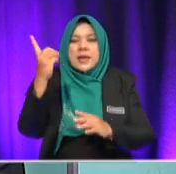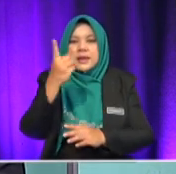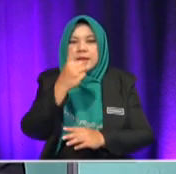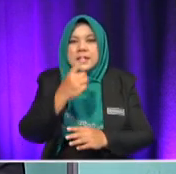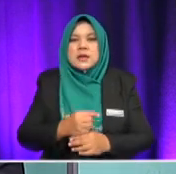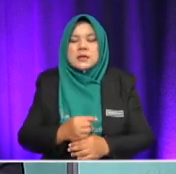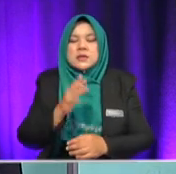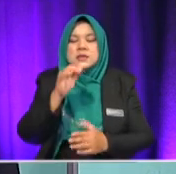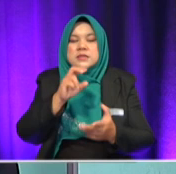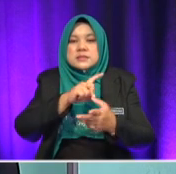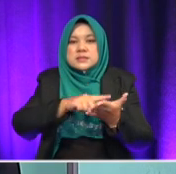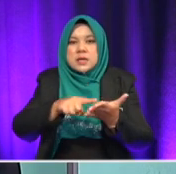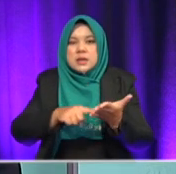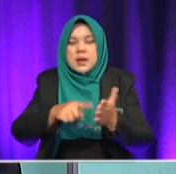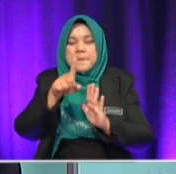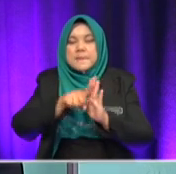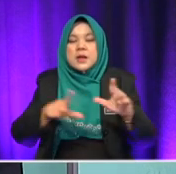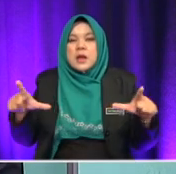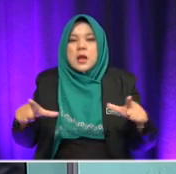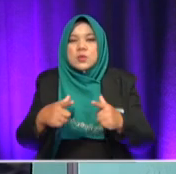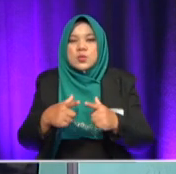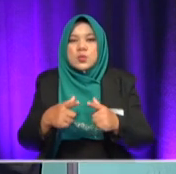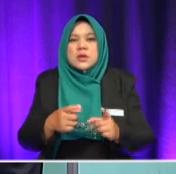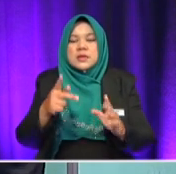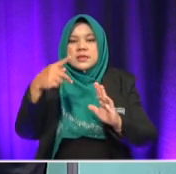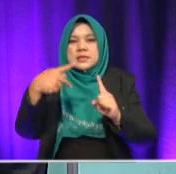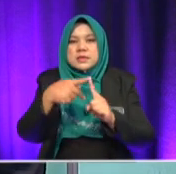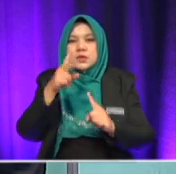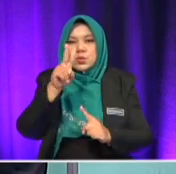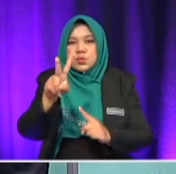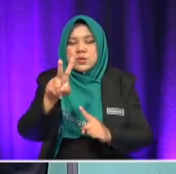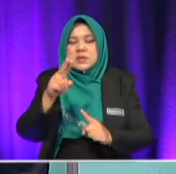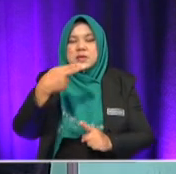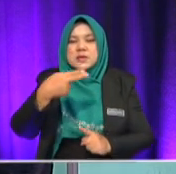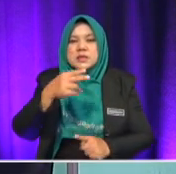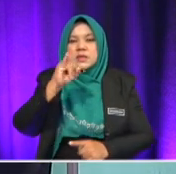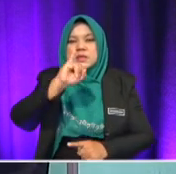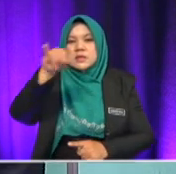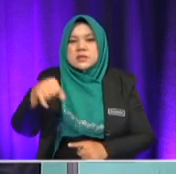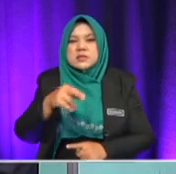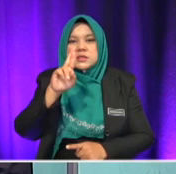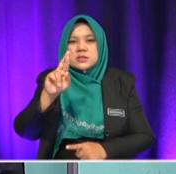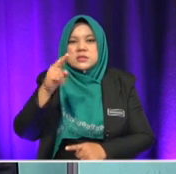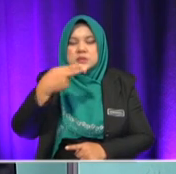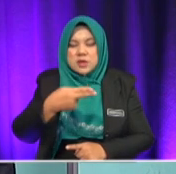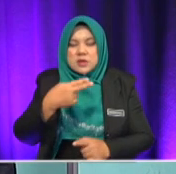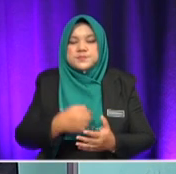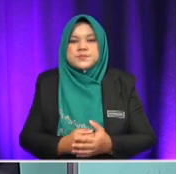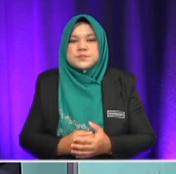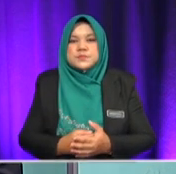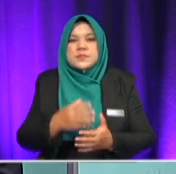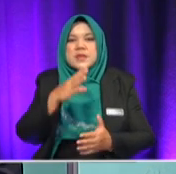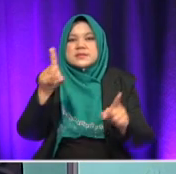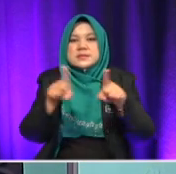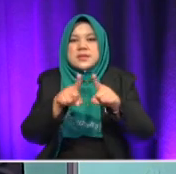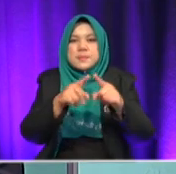syariat zakat ini berlaku pada tahun kedua hijrah seiring dengan pencarian puasa